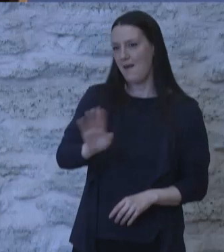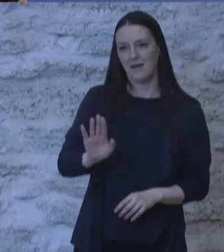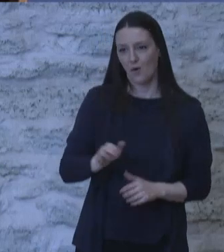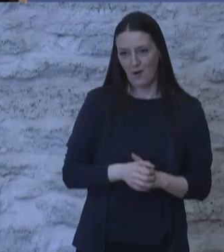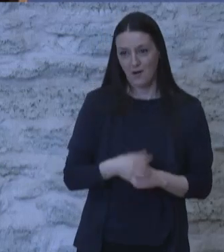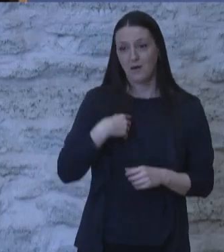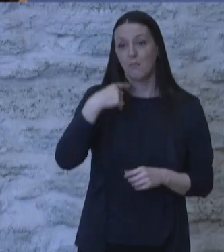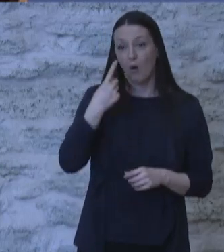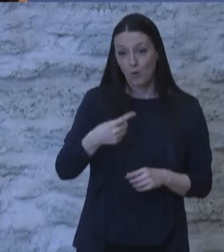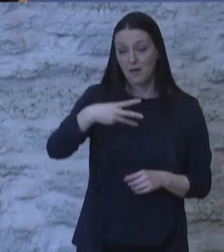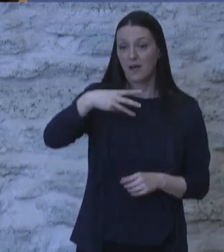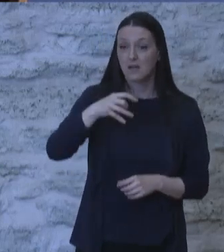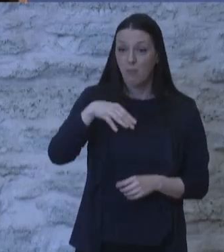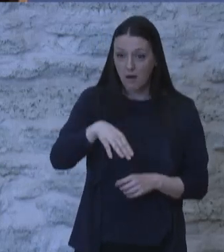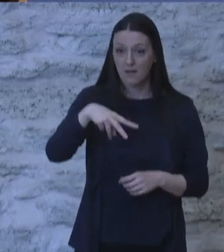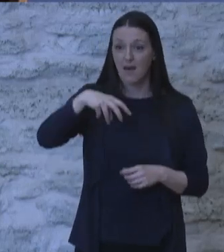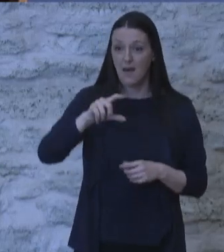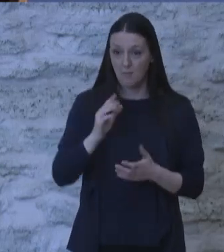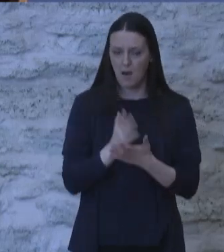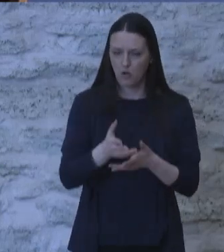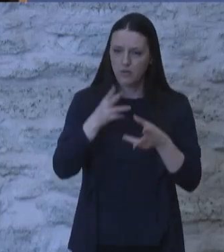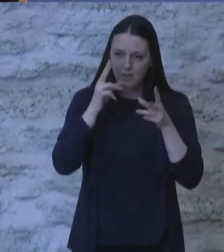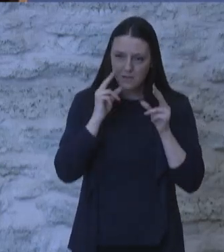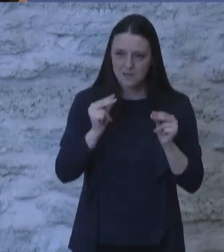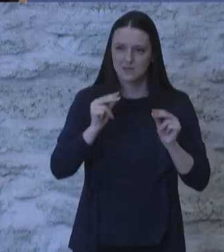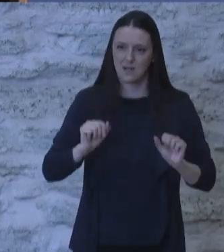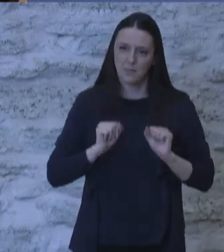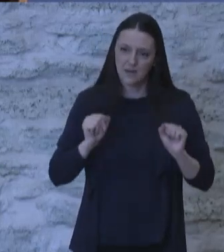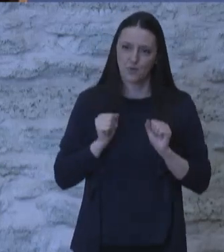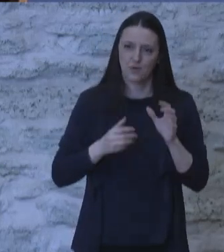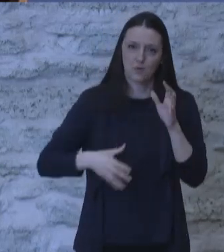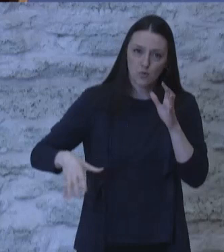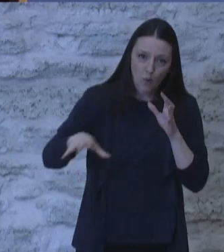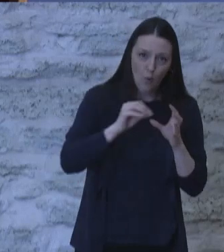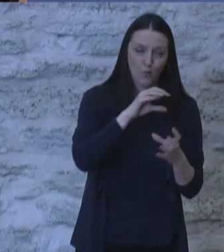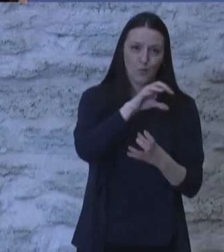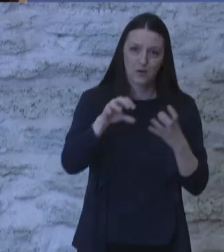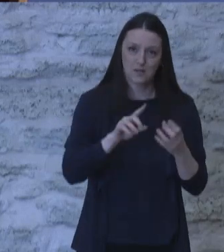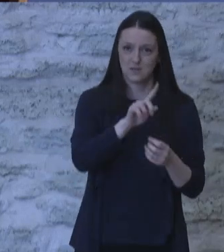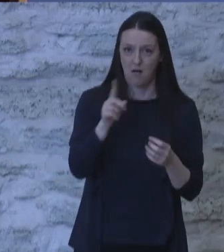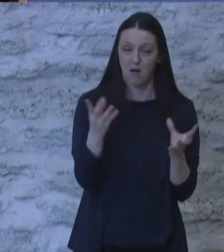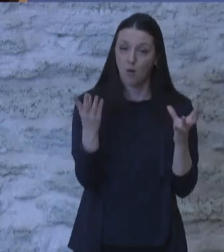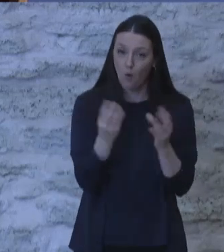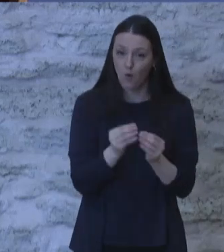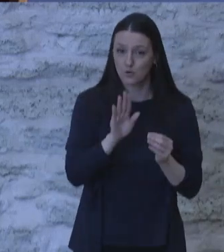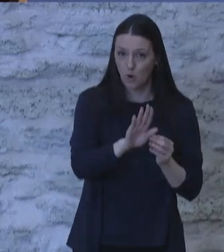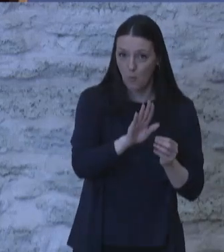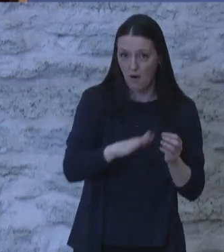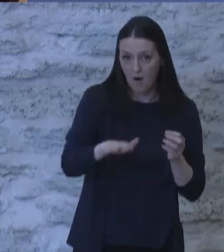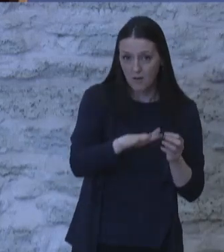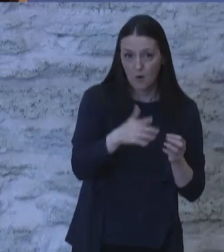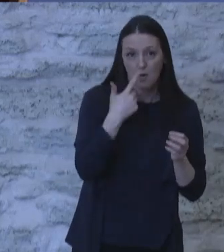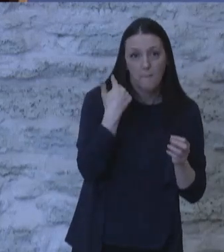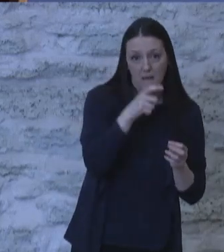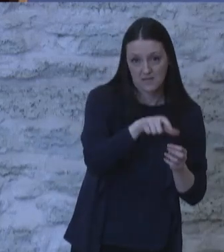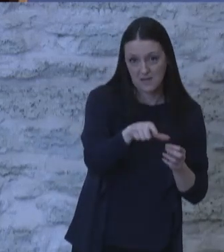Ma ütlen, et Mart Helme on väga tõsiselt pingutanud kogu selle kriisi vältel koos oma valkonnaga, et me suudaksime